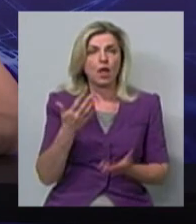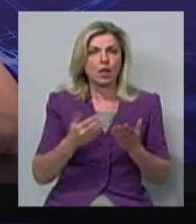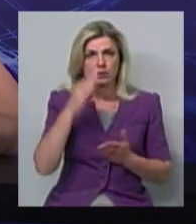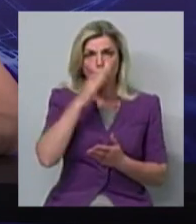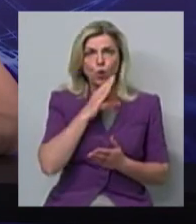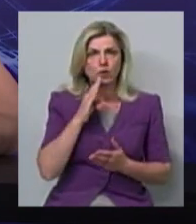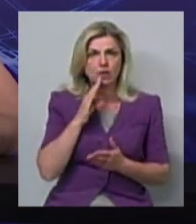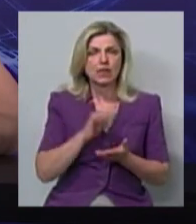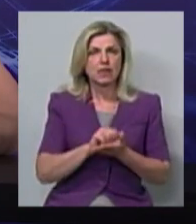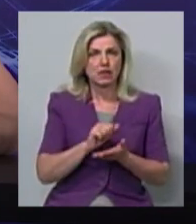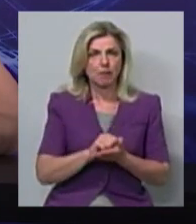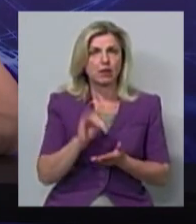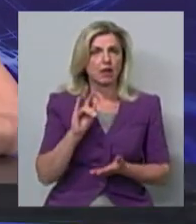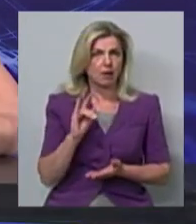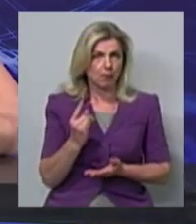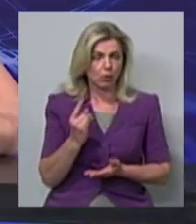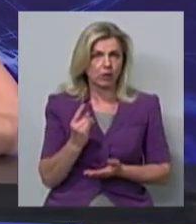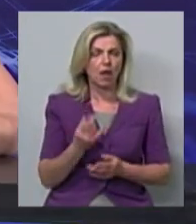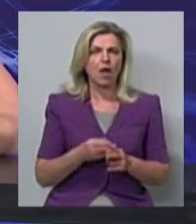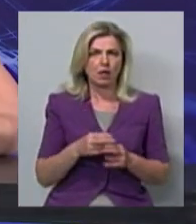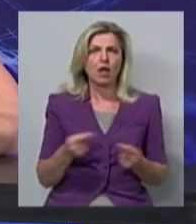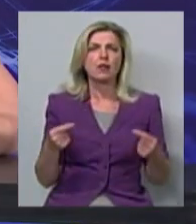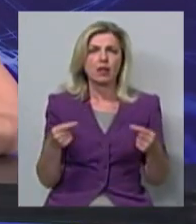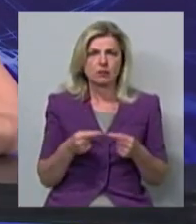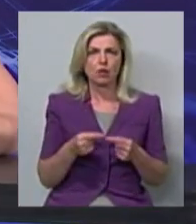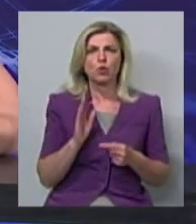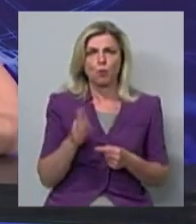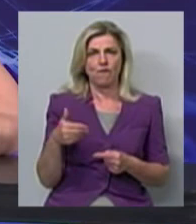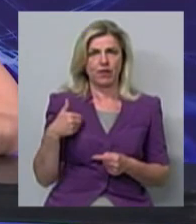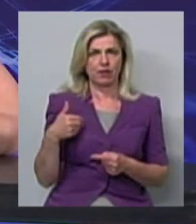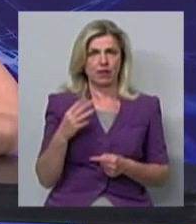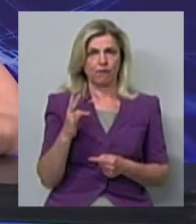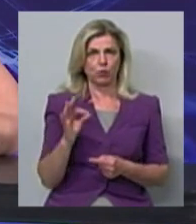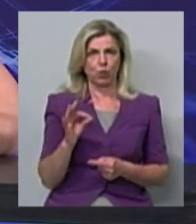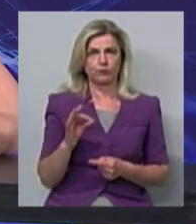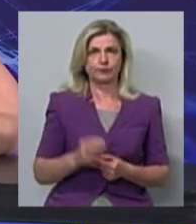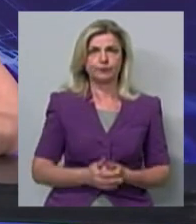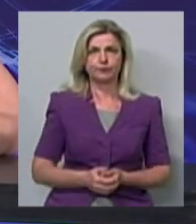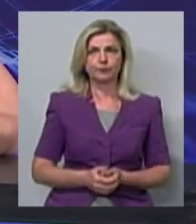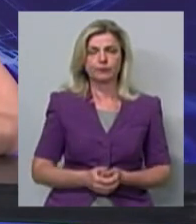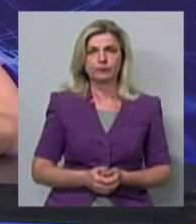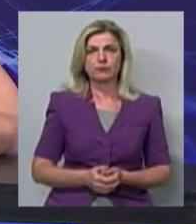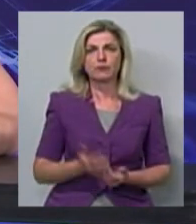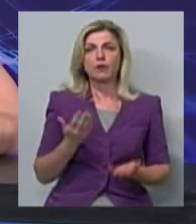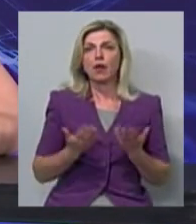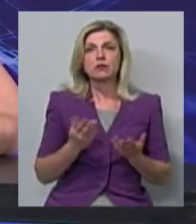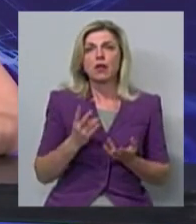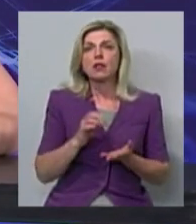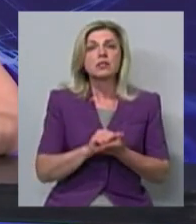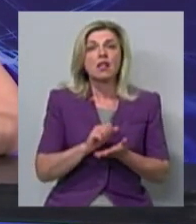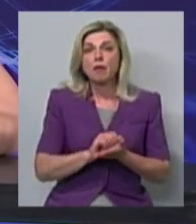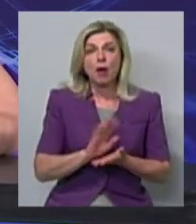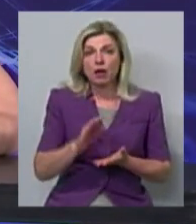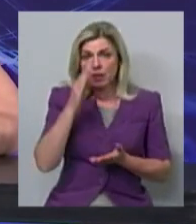займаються дитином, це однозначно буде ефективно. Ну, если они не занимаются, то эффекта не